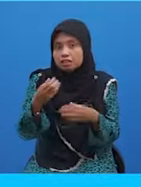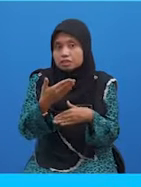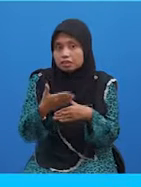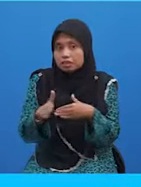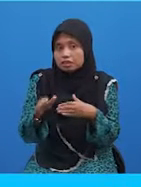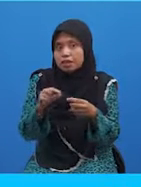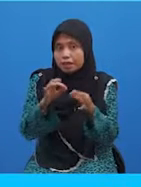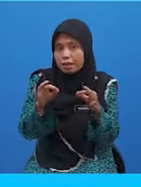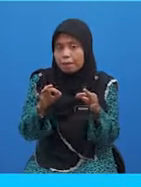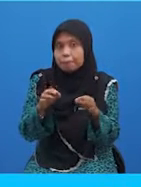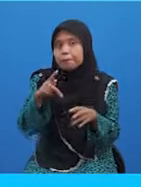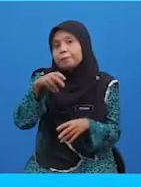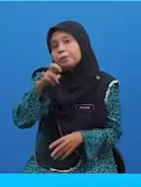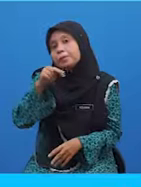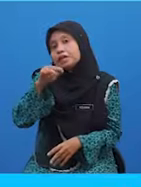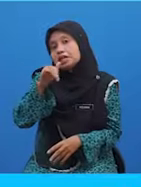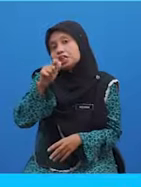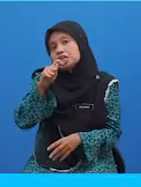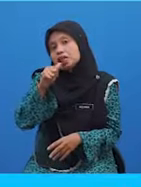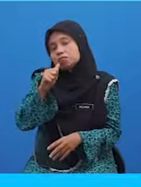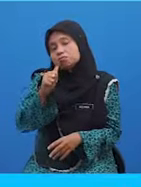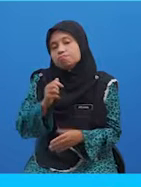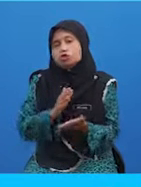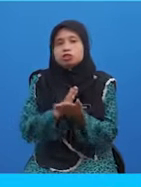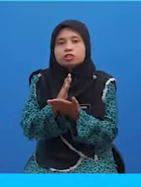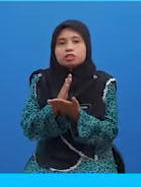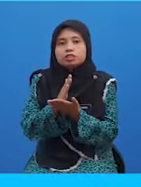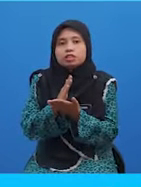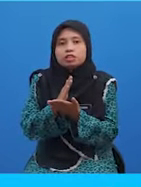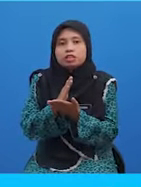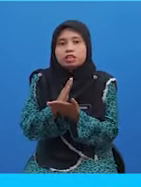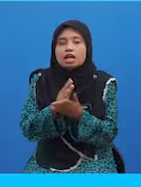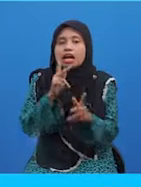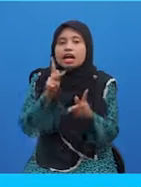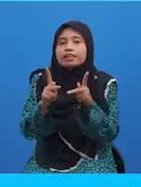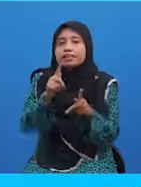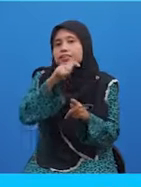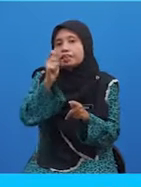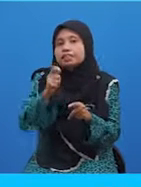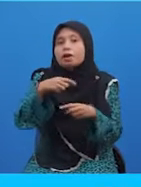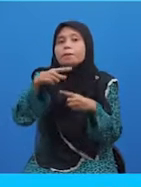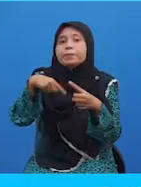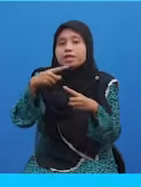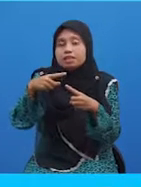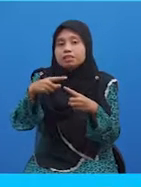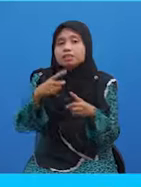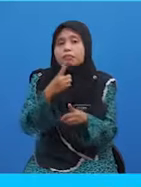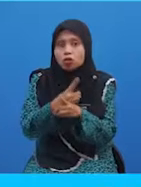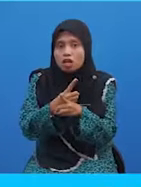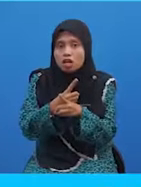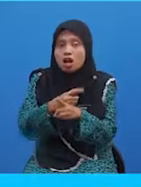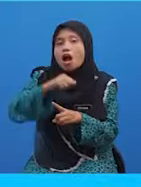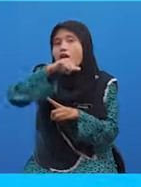ayat penyata. Ayat seterusnya, kesalahan penggunaan kata tanya bila. Pembetulannya